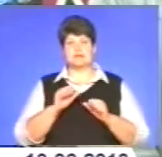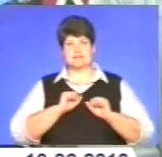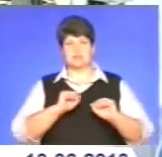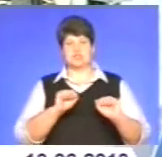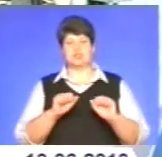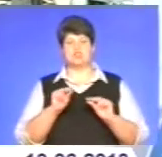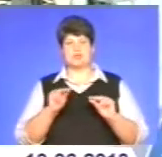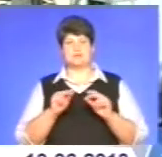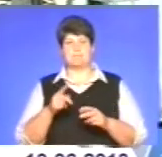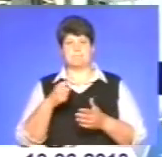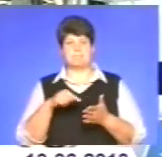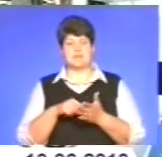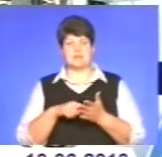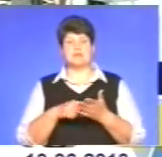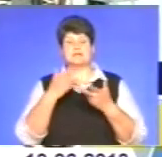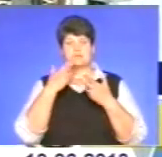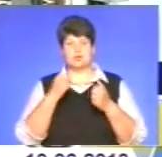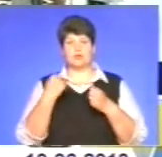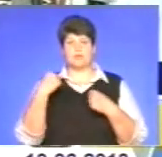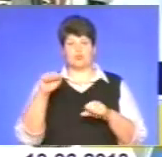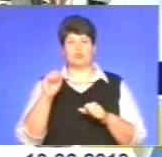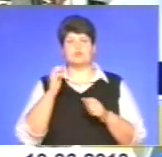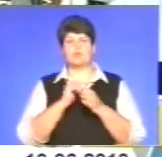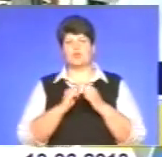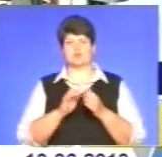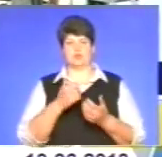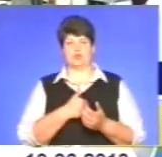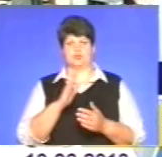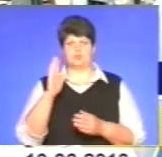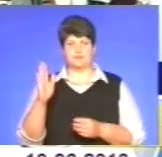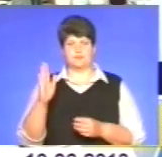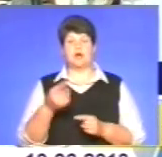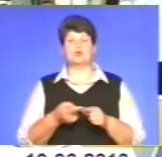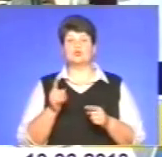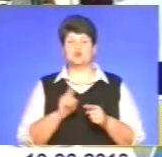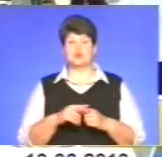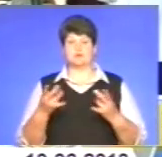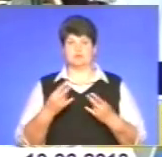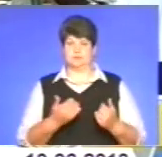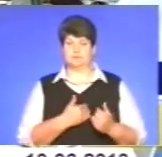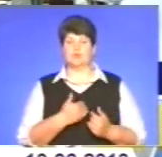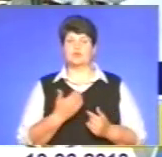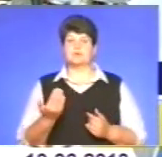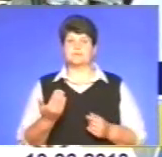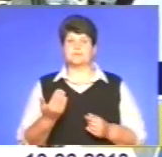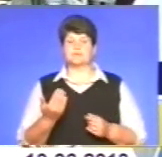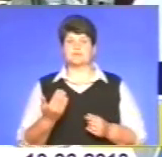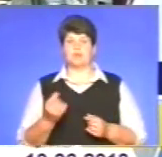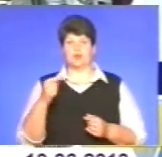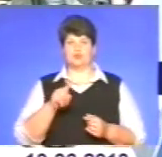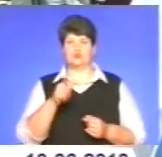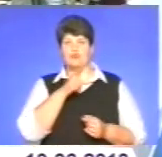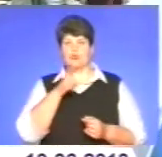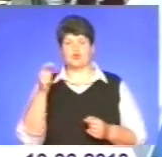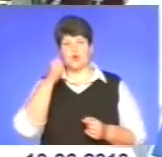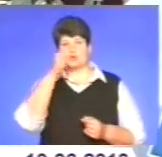міста. Звичайно, що переможцями хочуть стати кожен. Але до цього потрібно прагнути, тому що упродовж